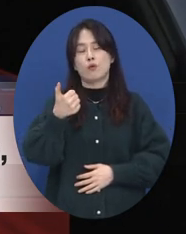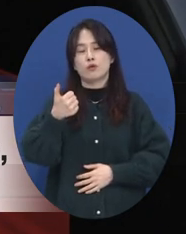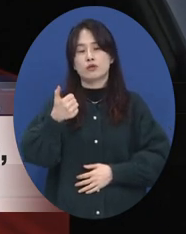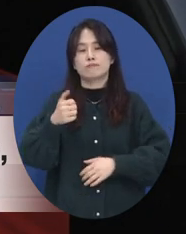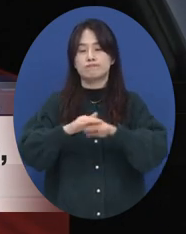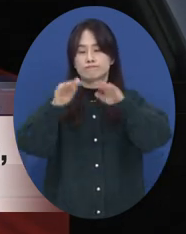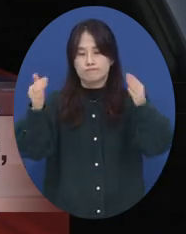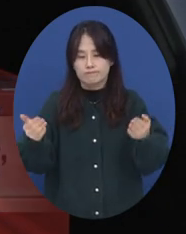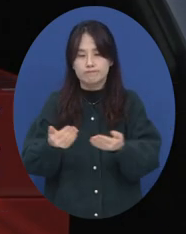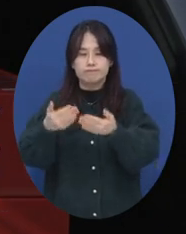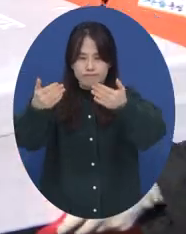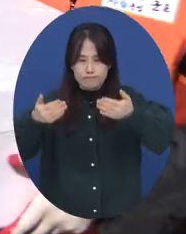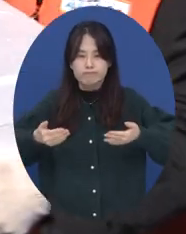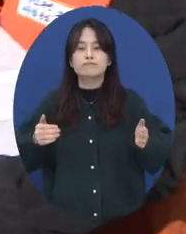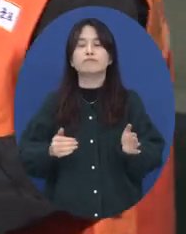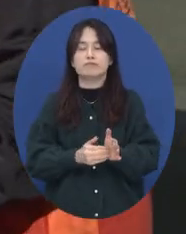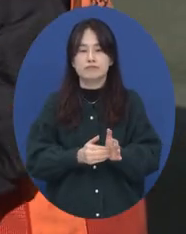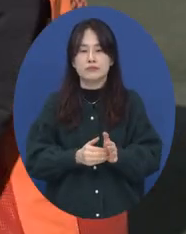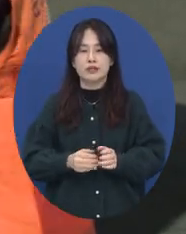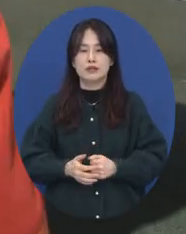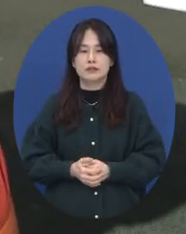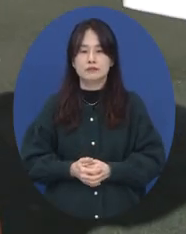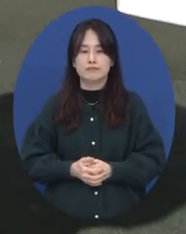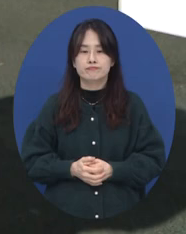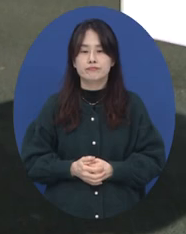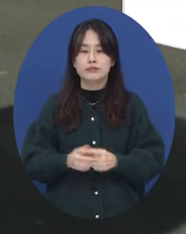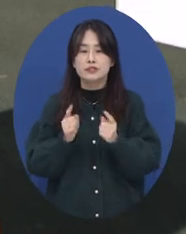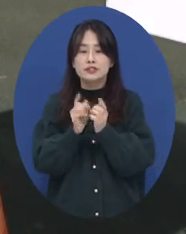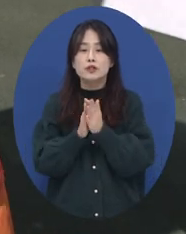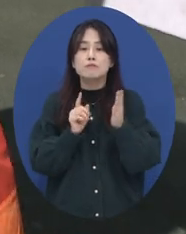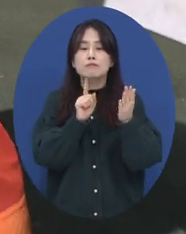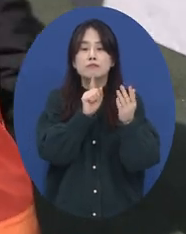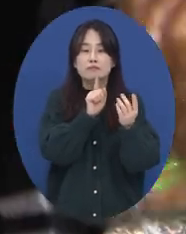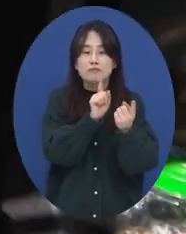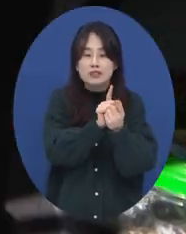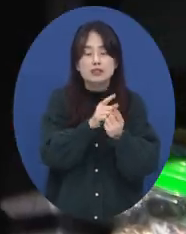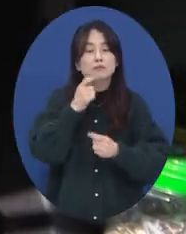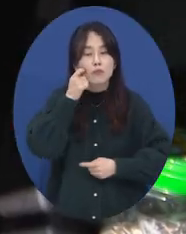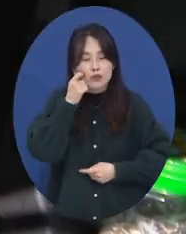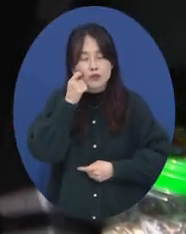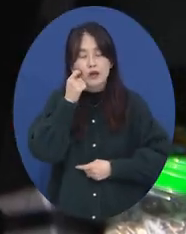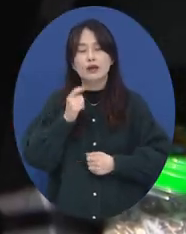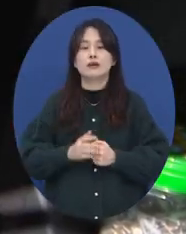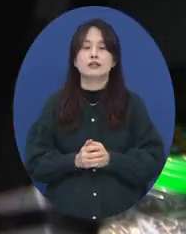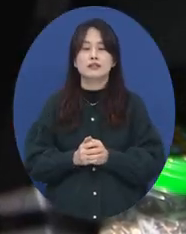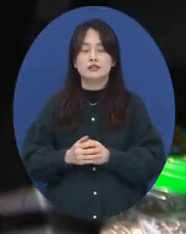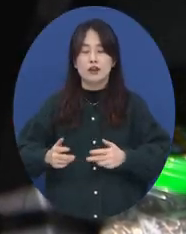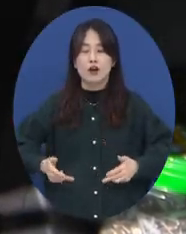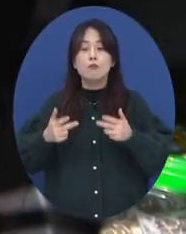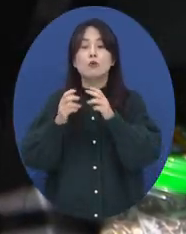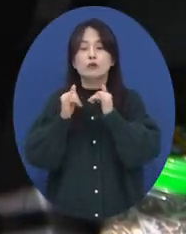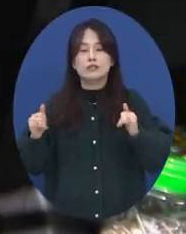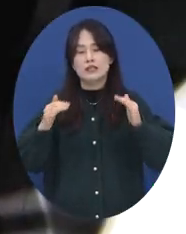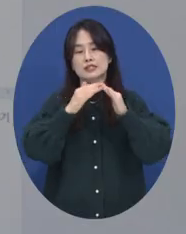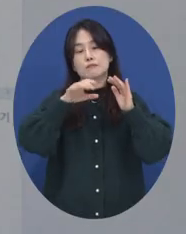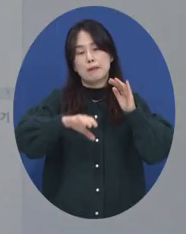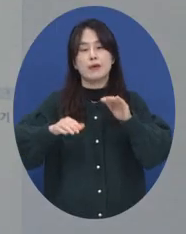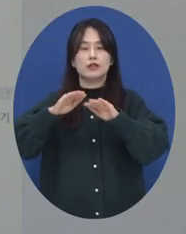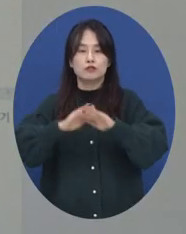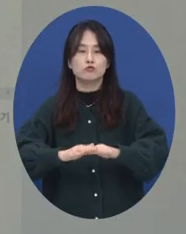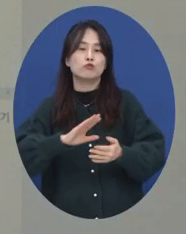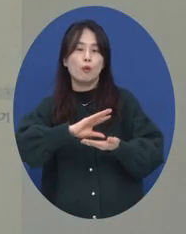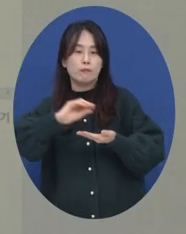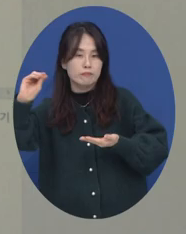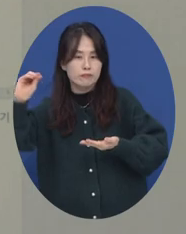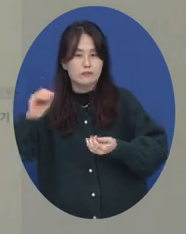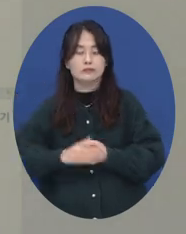450세트를 받아서 대면 접촉을 할 수 없기 때문에 지역 자원봉사자들이 나서 집 앞에 두고 갑니다.